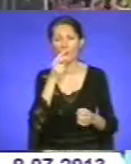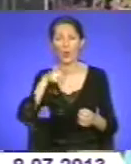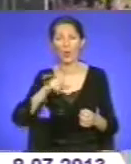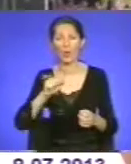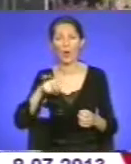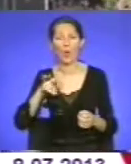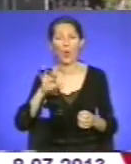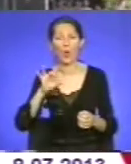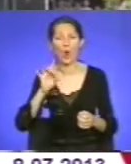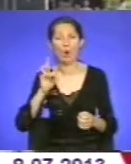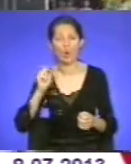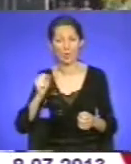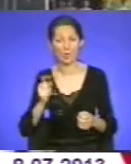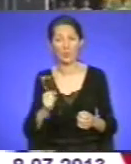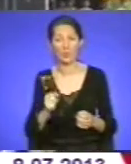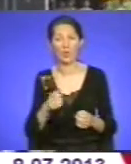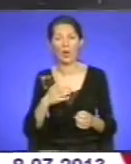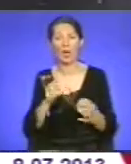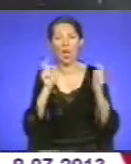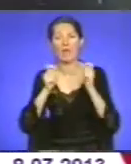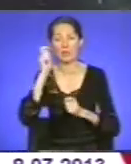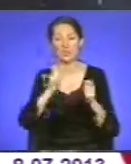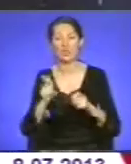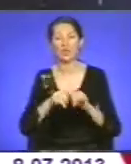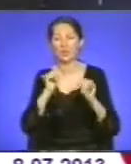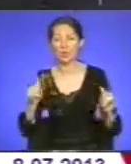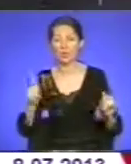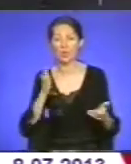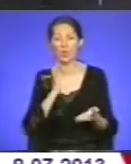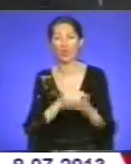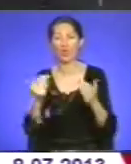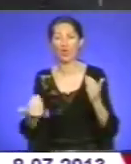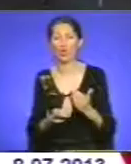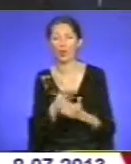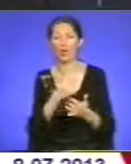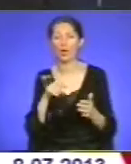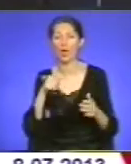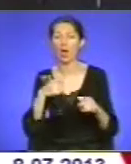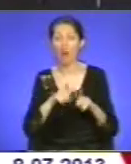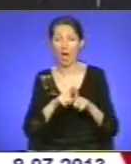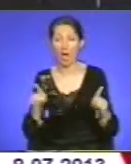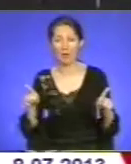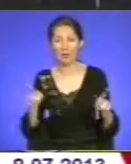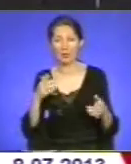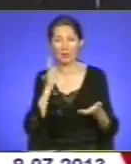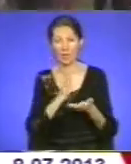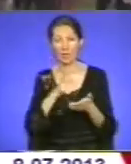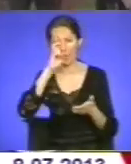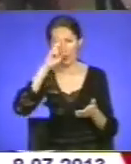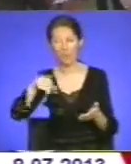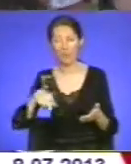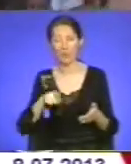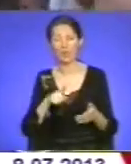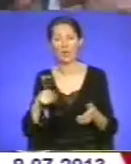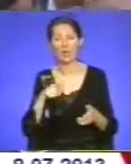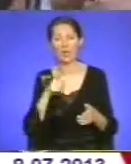Організатори зазначають, фестиваль розвивається, набуває нових рис, стає відомим. З районного та обласного рівнів 3 роки тому